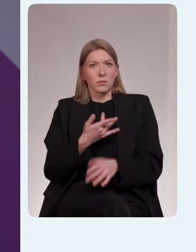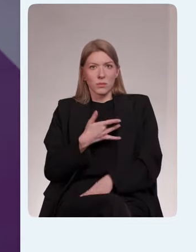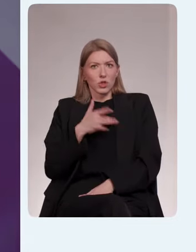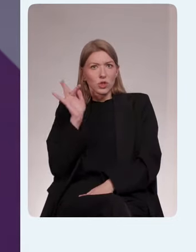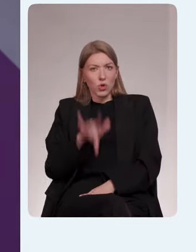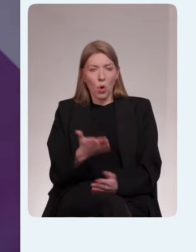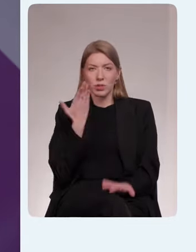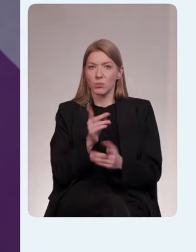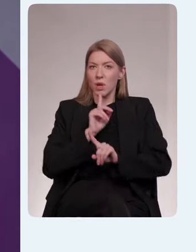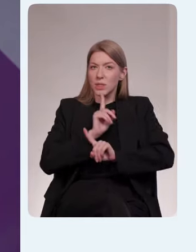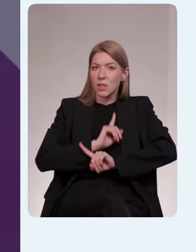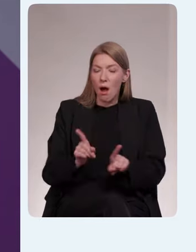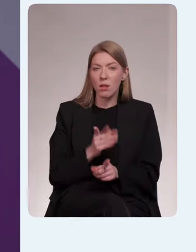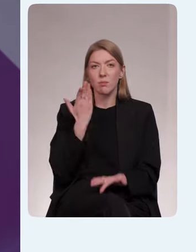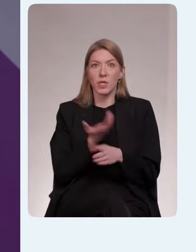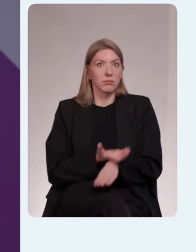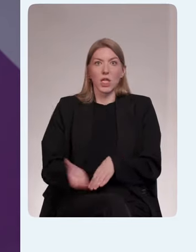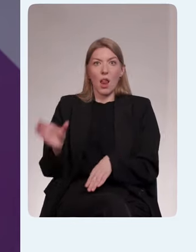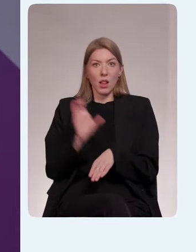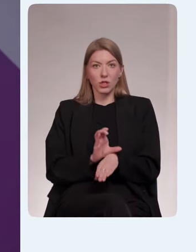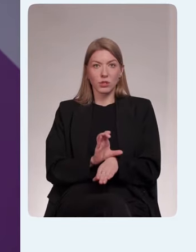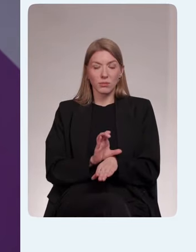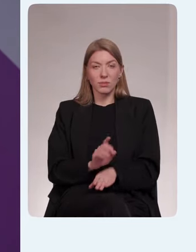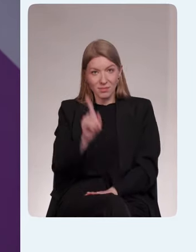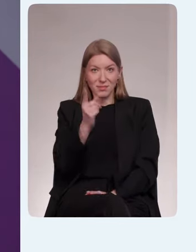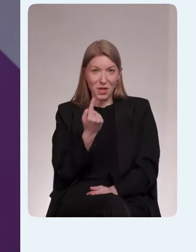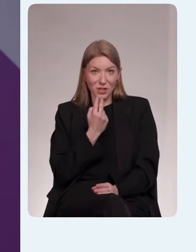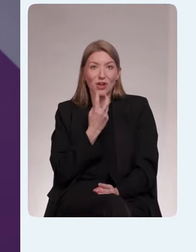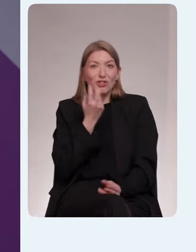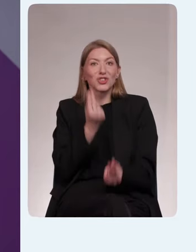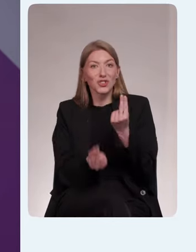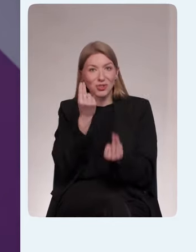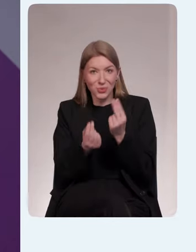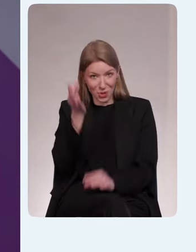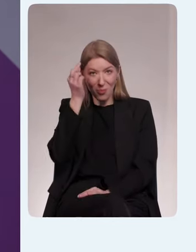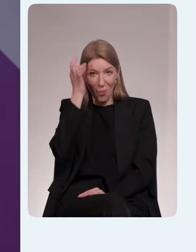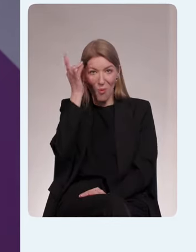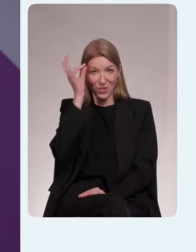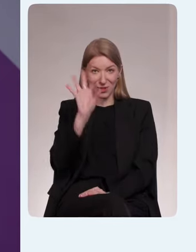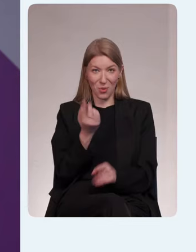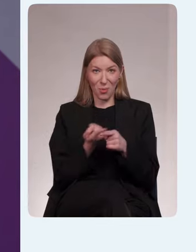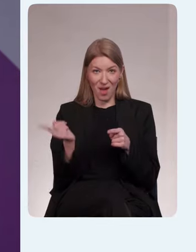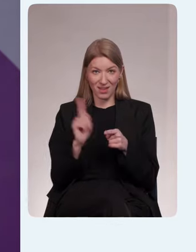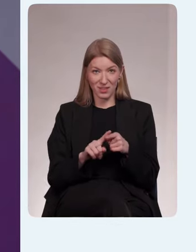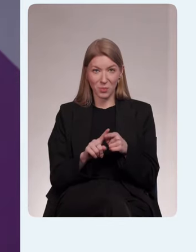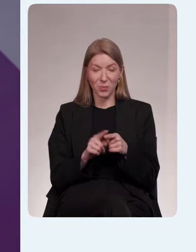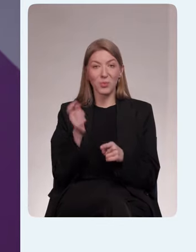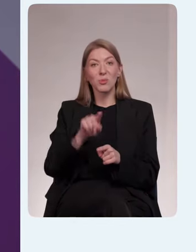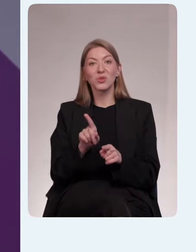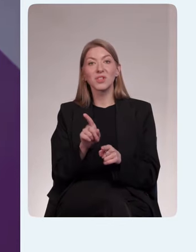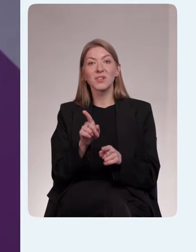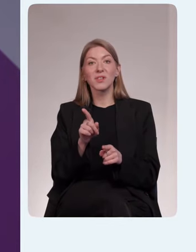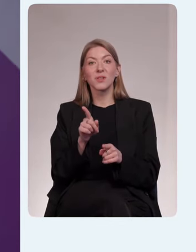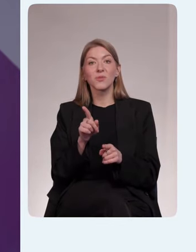очень странным и чересчур, то это шутки. Помните об этом в этот момент. Потому что, ну, например, я